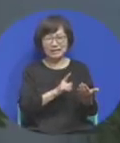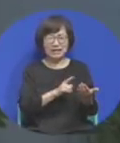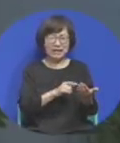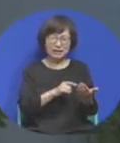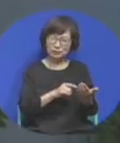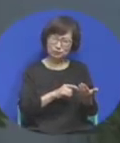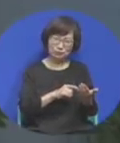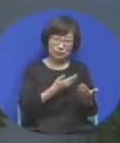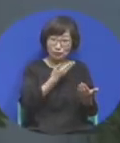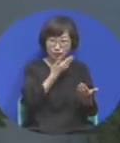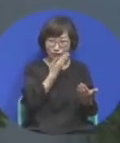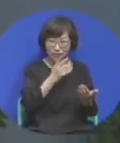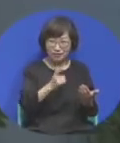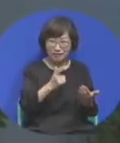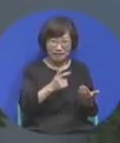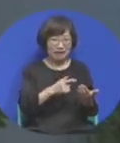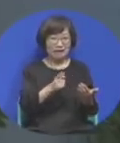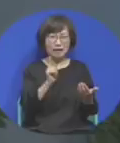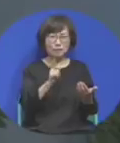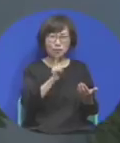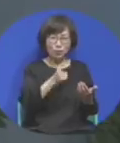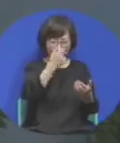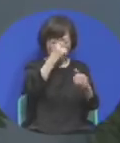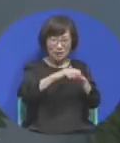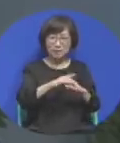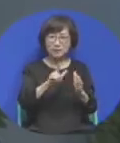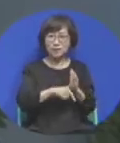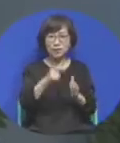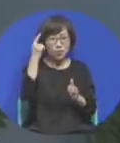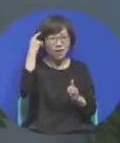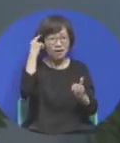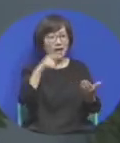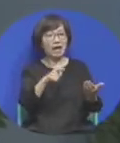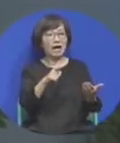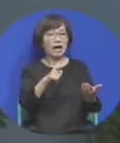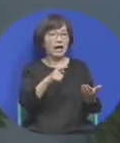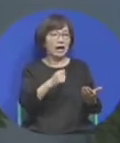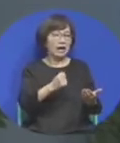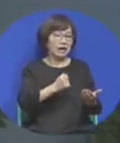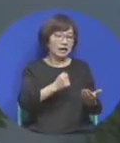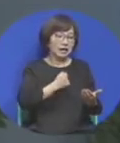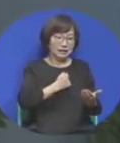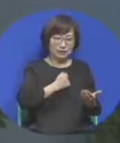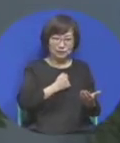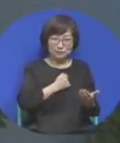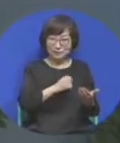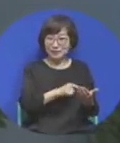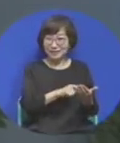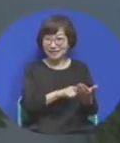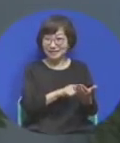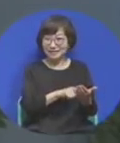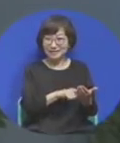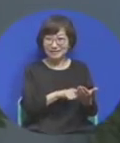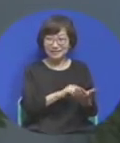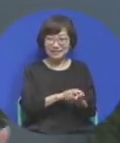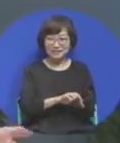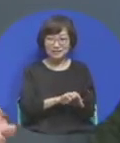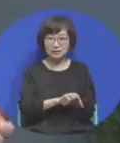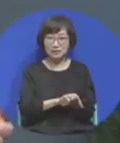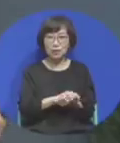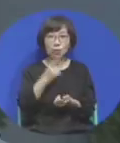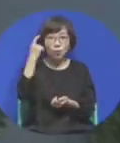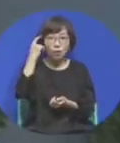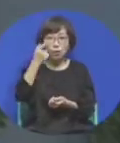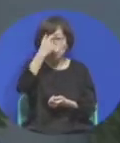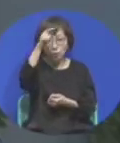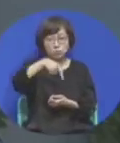좀 징그럽다 이런 생각이 들더라고요. And when you look at adults like that, you might not think to yourself they're cute. You might think that's a little bit revolting. 왜냐? 볼